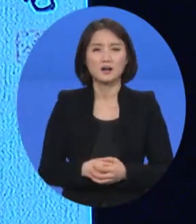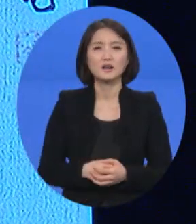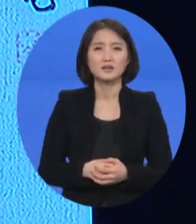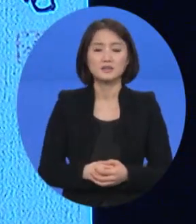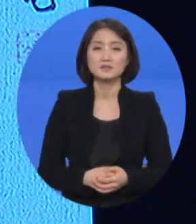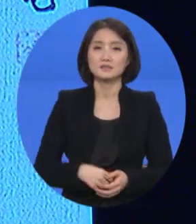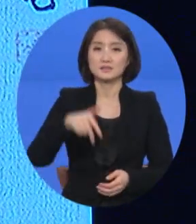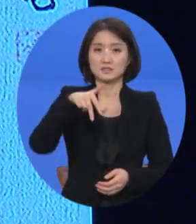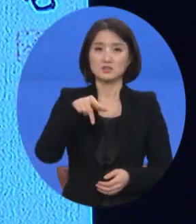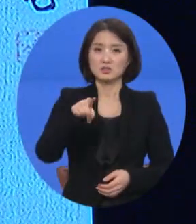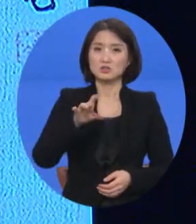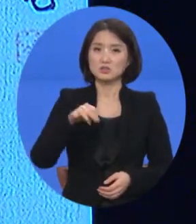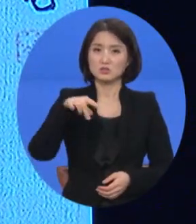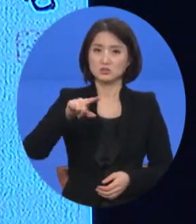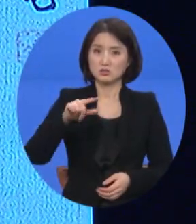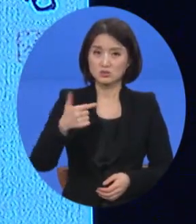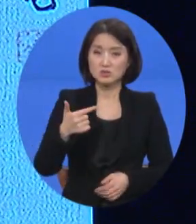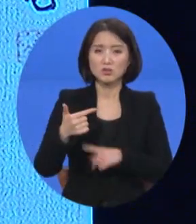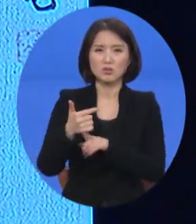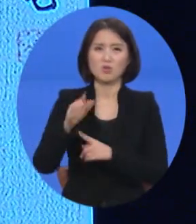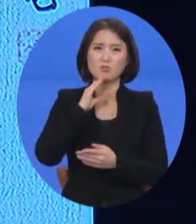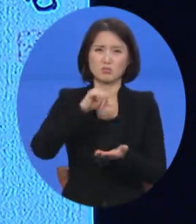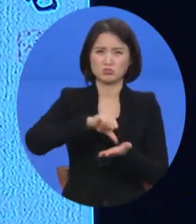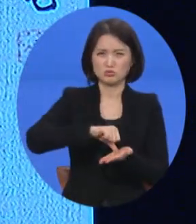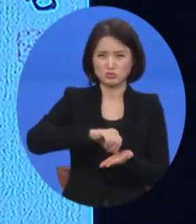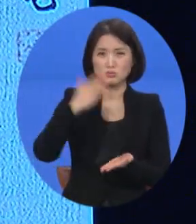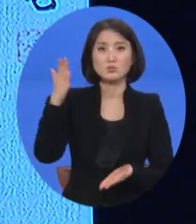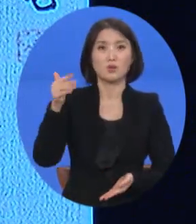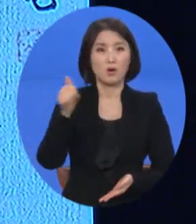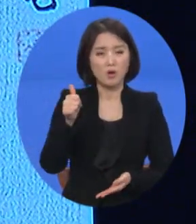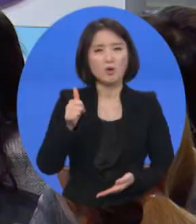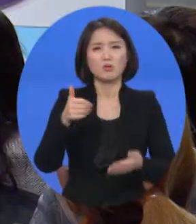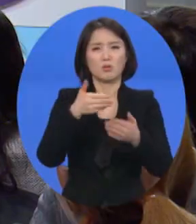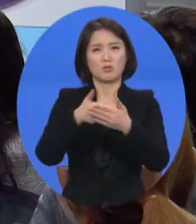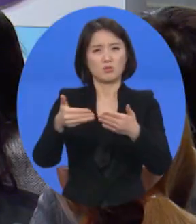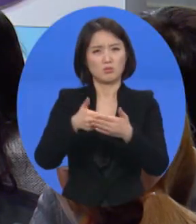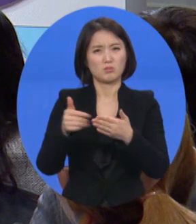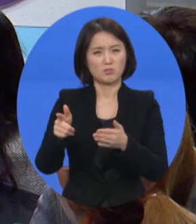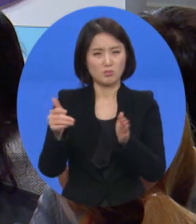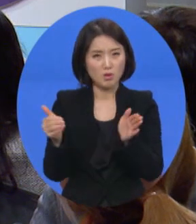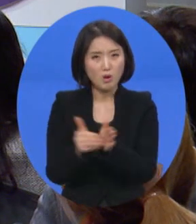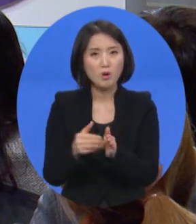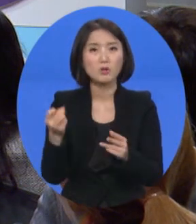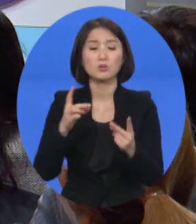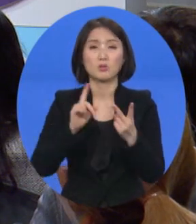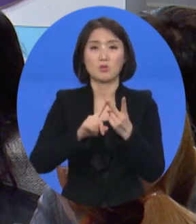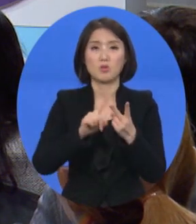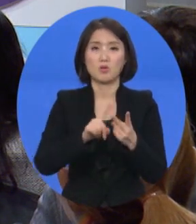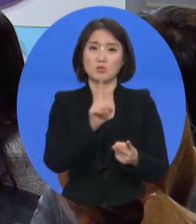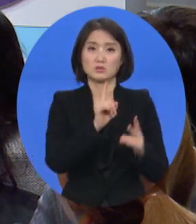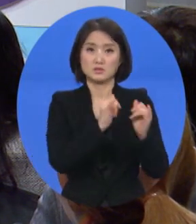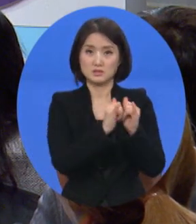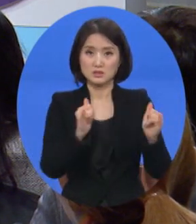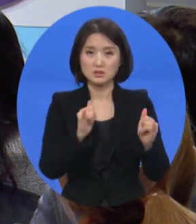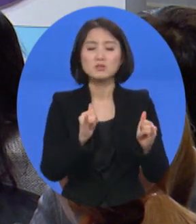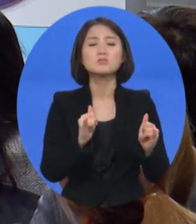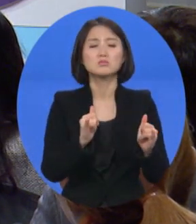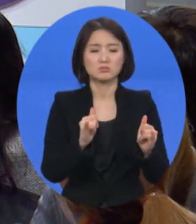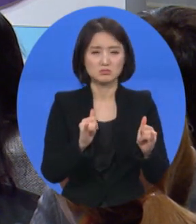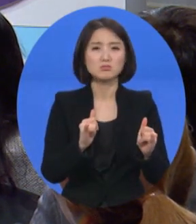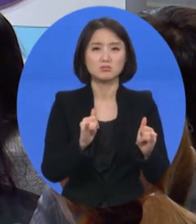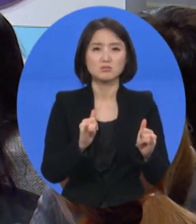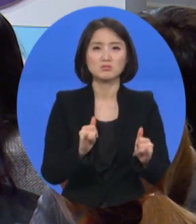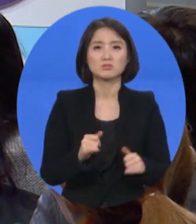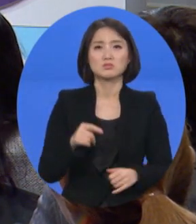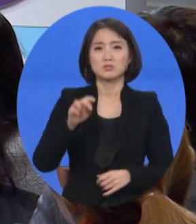산소의 대가도 매미를 그렸고 또 다룬 화가를 1 보시 겠는데요 심사정 이라는 화가는 겸 제정 선으로부터 그림을 배운